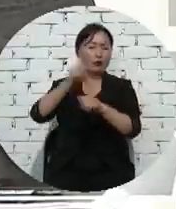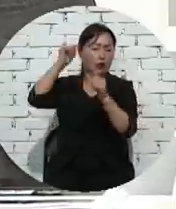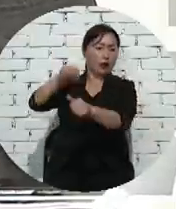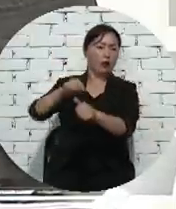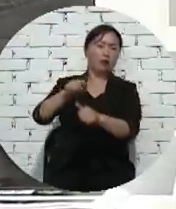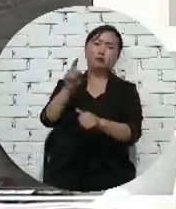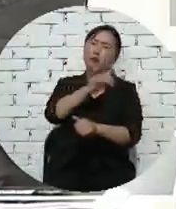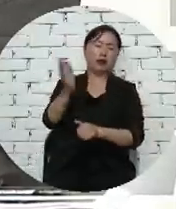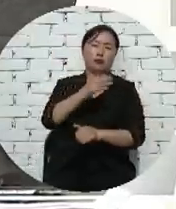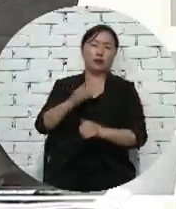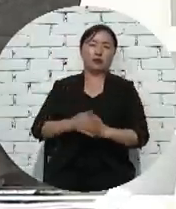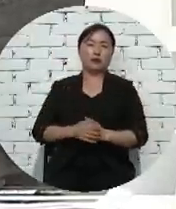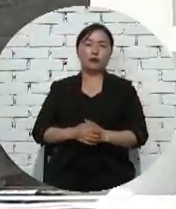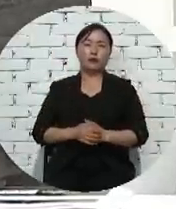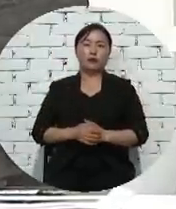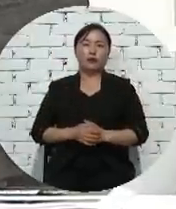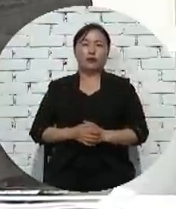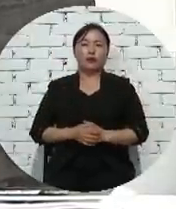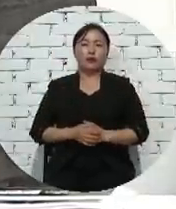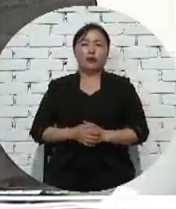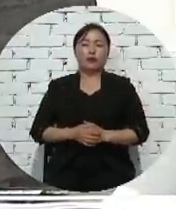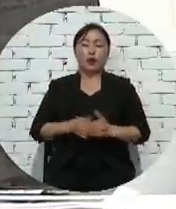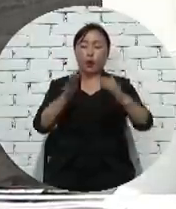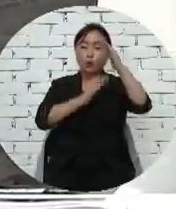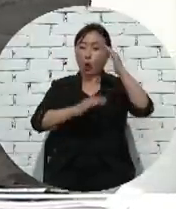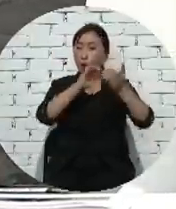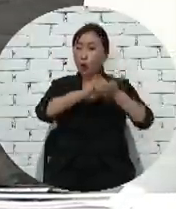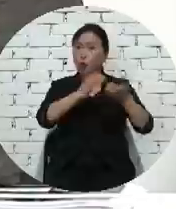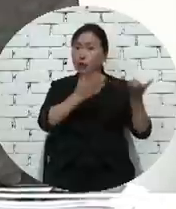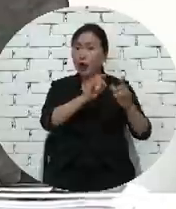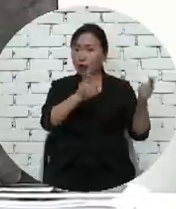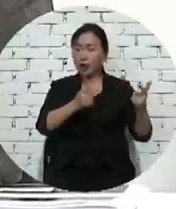경우에는 기업에서 사람들을 더 고용을 해야 되거든요. 정규직은 네. 아니다 하더라도